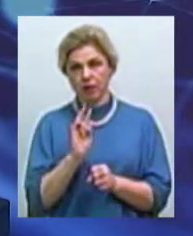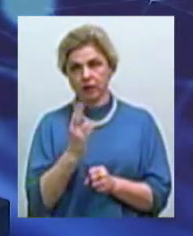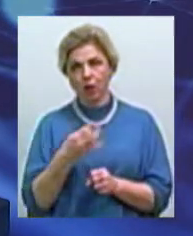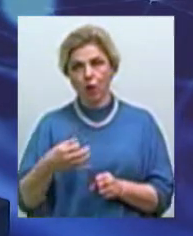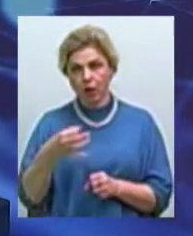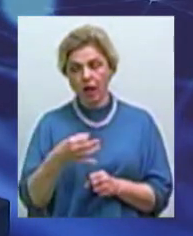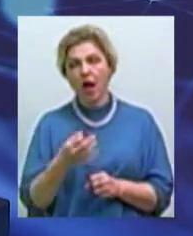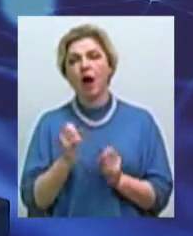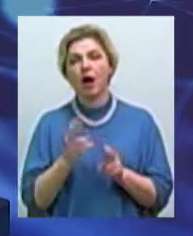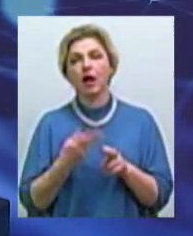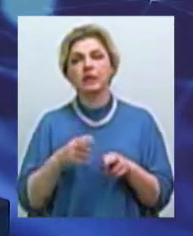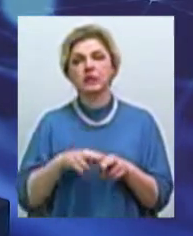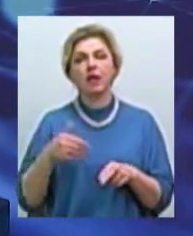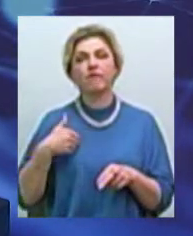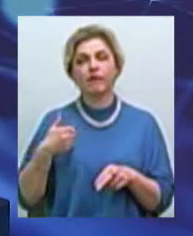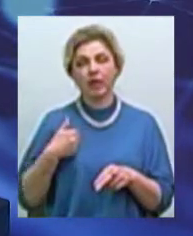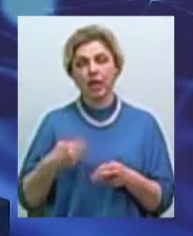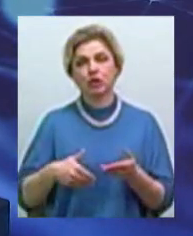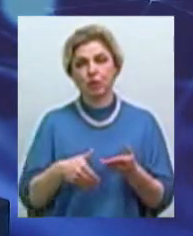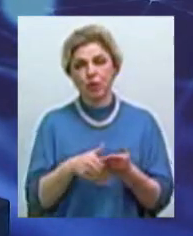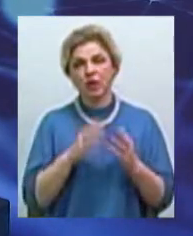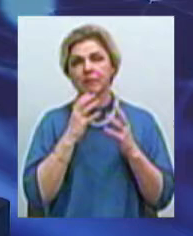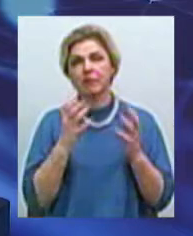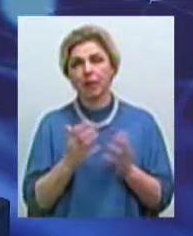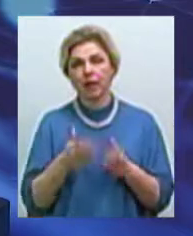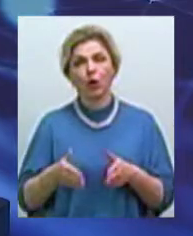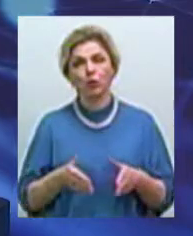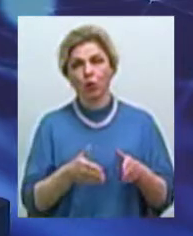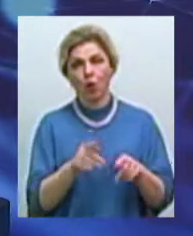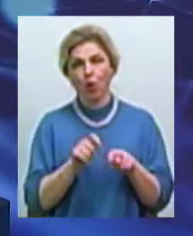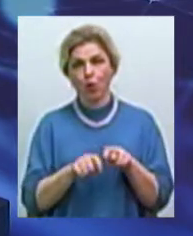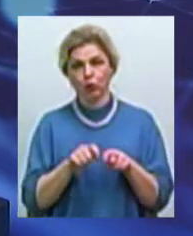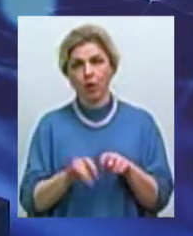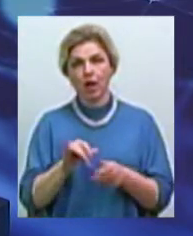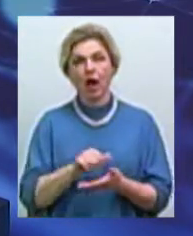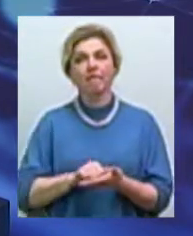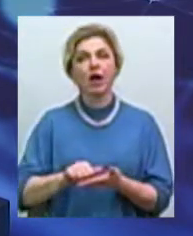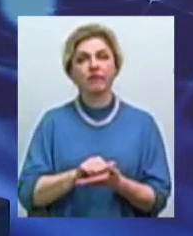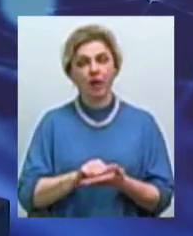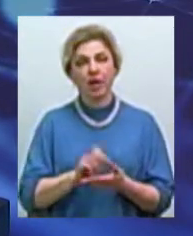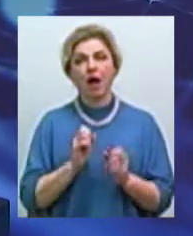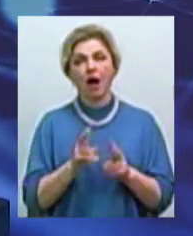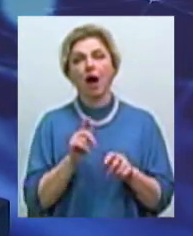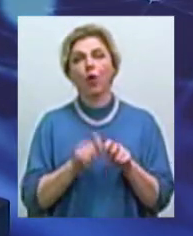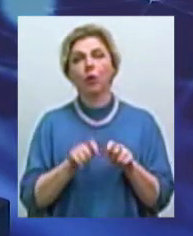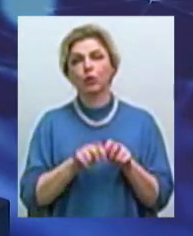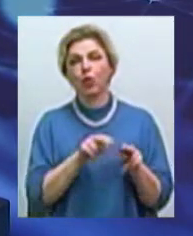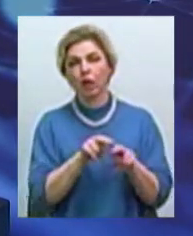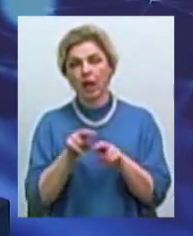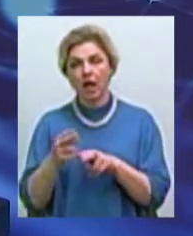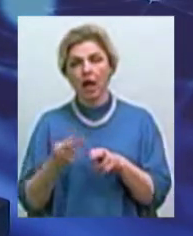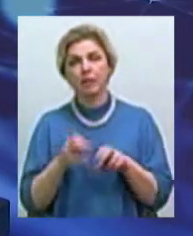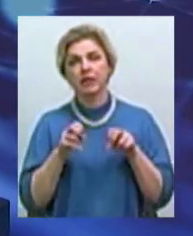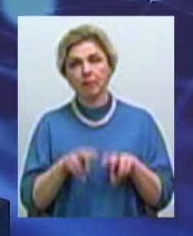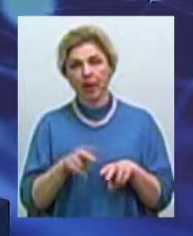це ефективний спосіб збереження дорожнього контролю і покриття? Як контролюється безпека пасажирських перевезень в